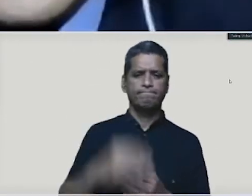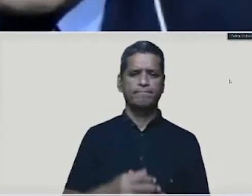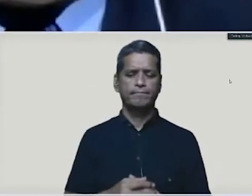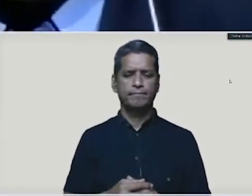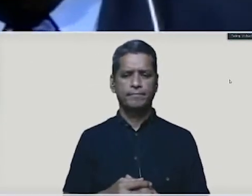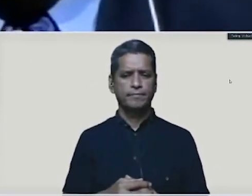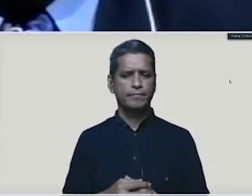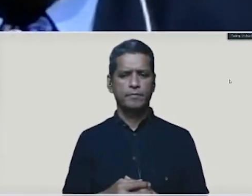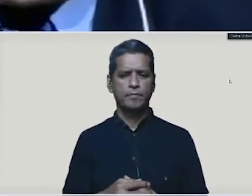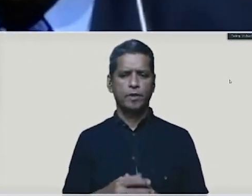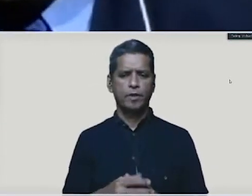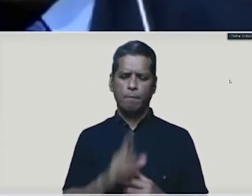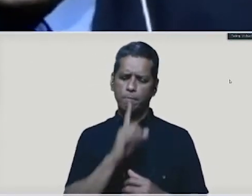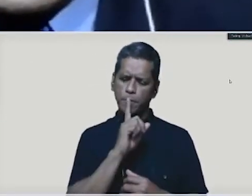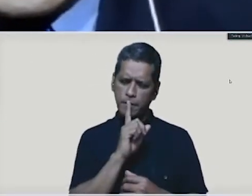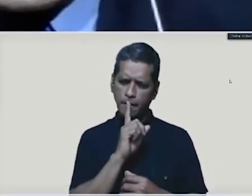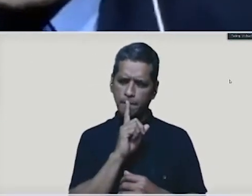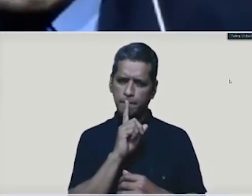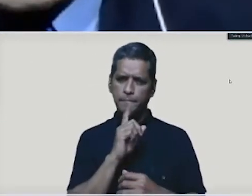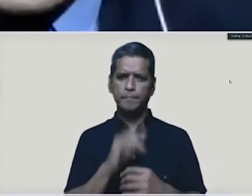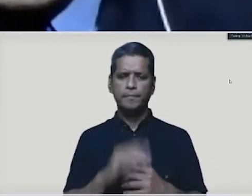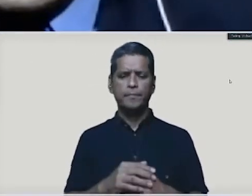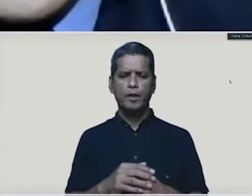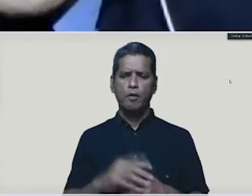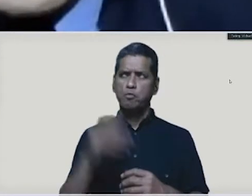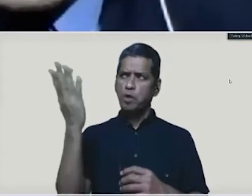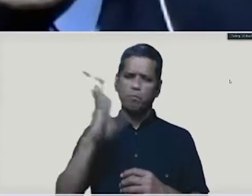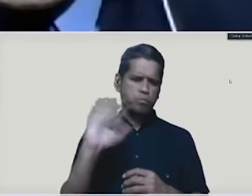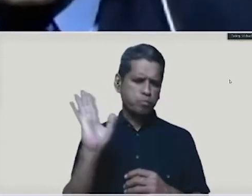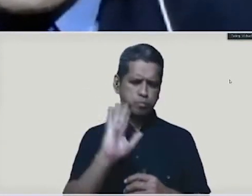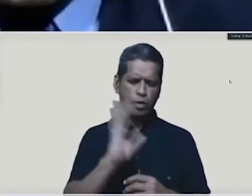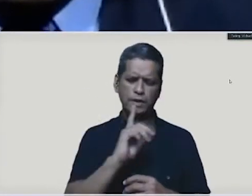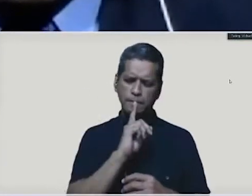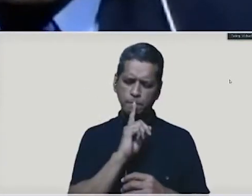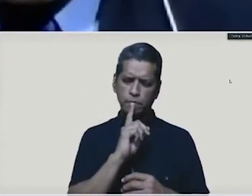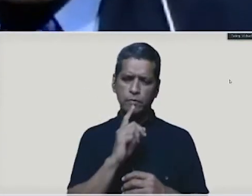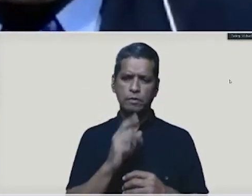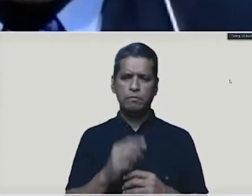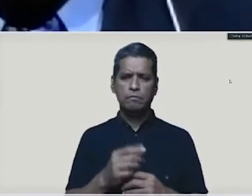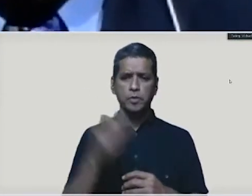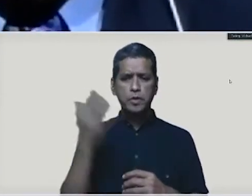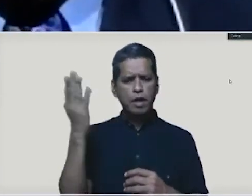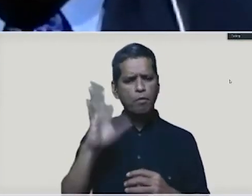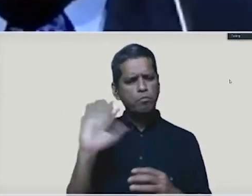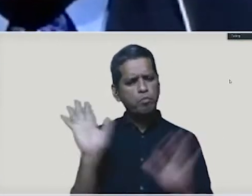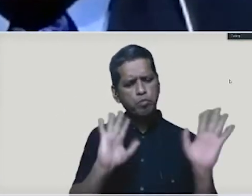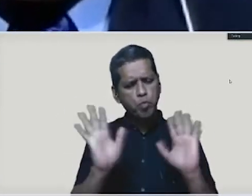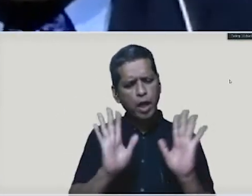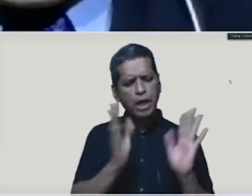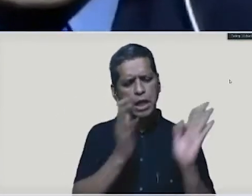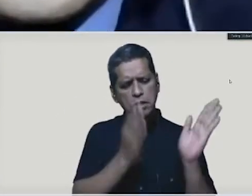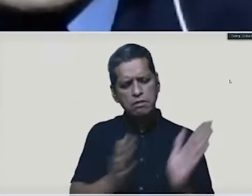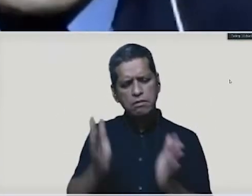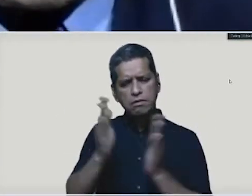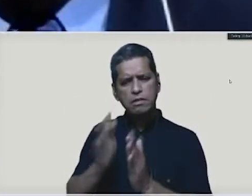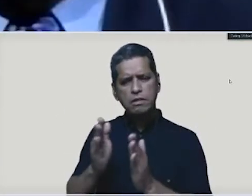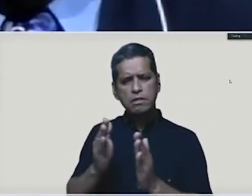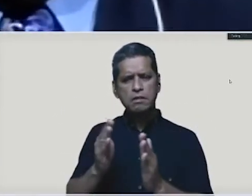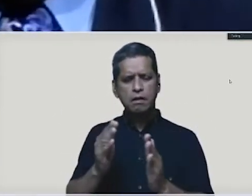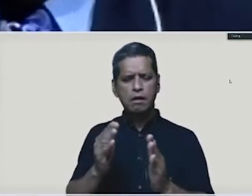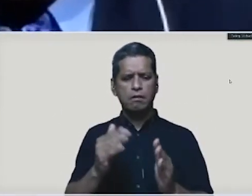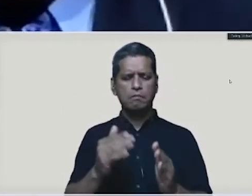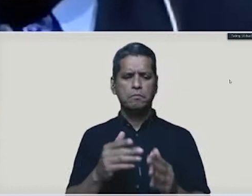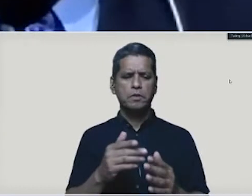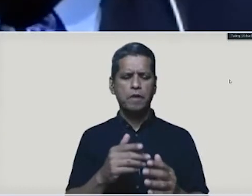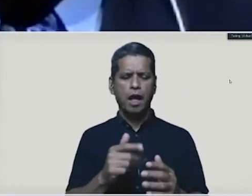berdiam Tuhan kita Bukankah Allah yang mempunyai rencana yang telah Hasia